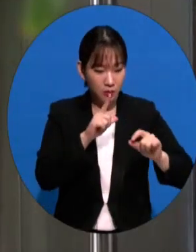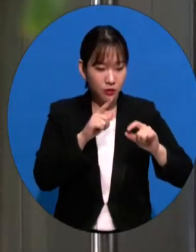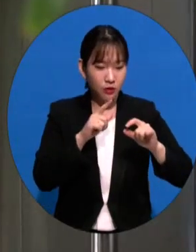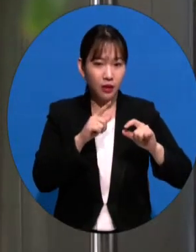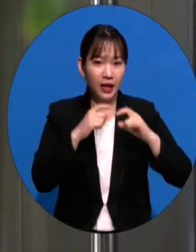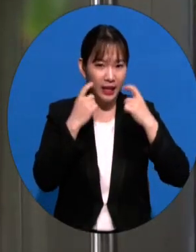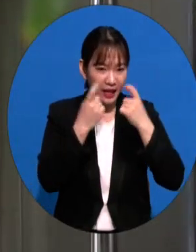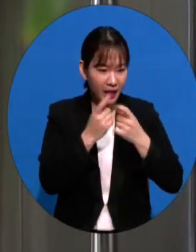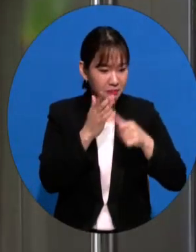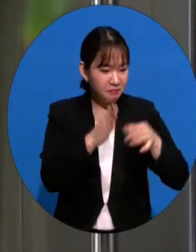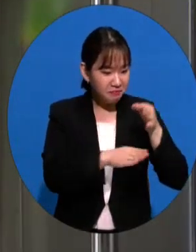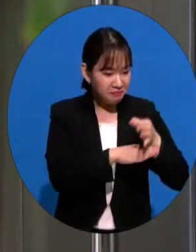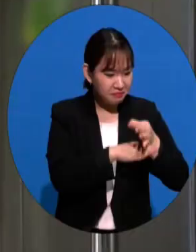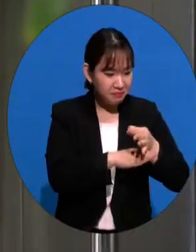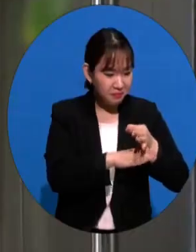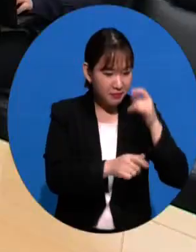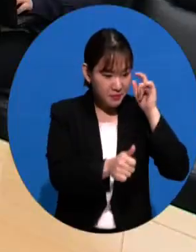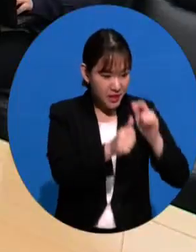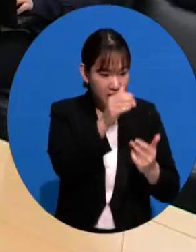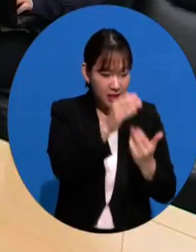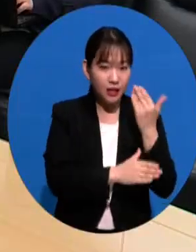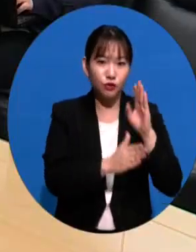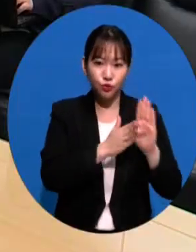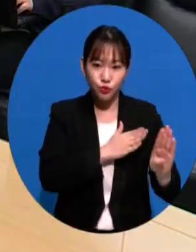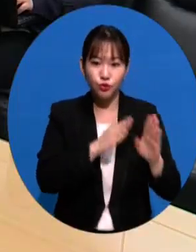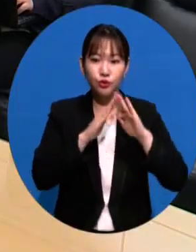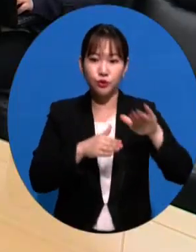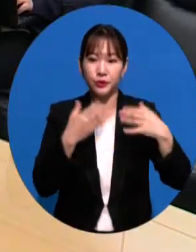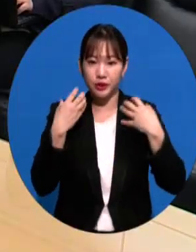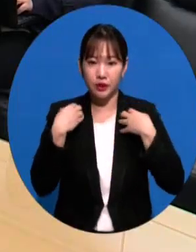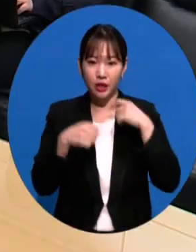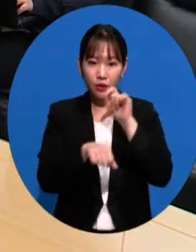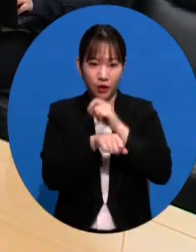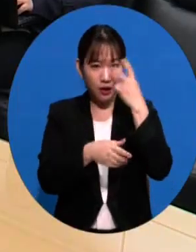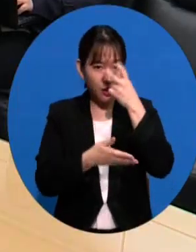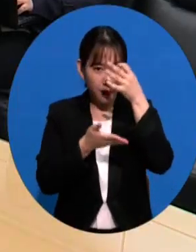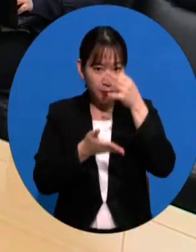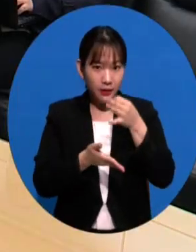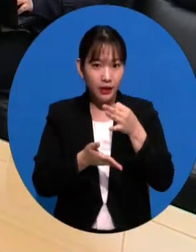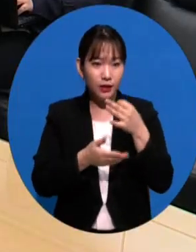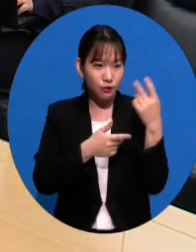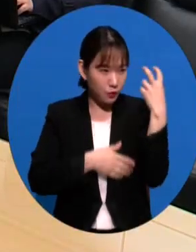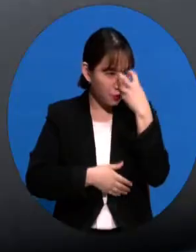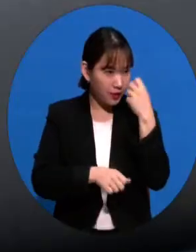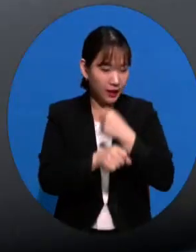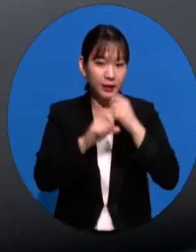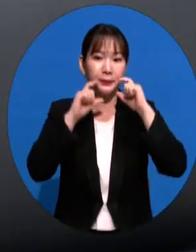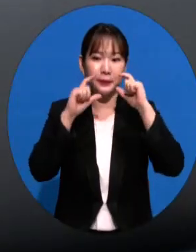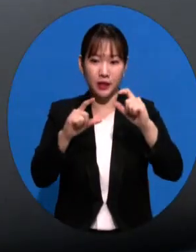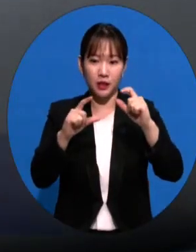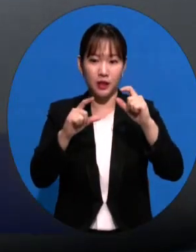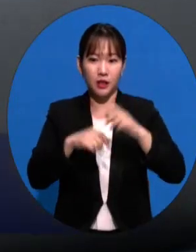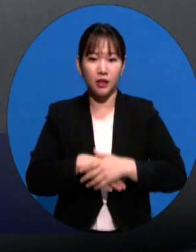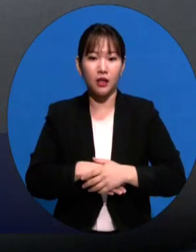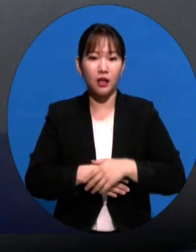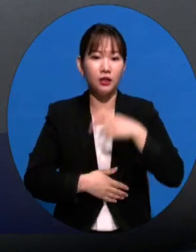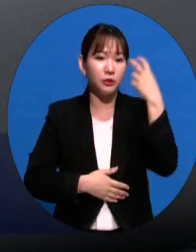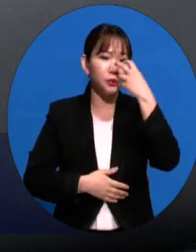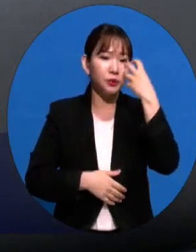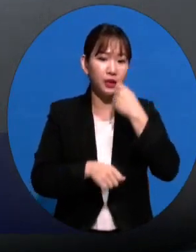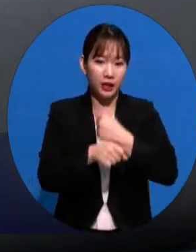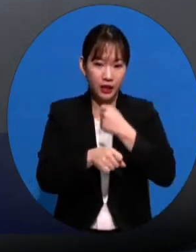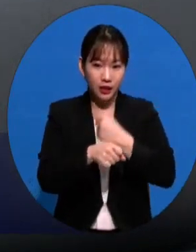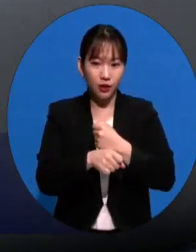사적물품 구매에 쓰인 정황이 불거진 뒤 전남도청은 사무관리비 실태 점검을 선언했습니다 늘을 전반적으로 조사를